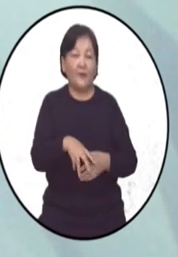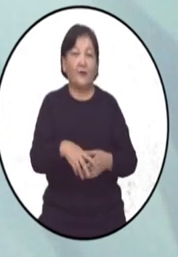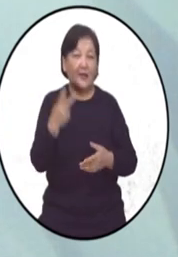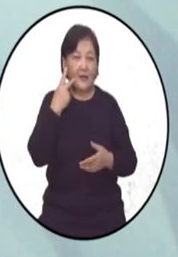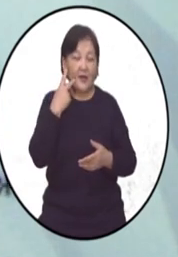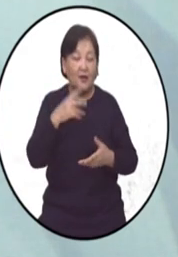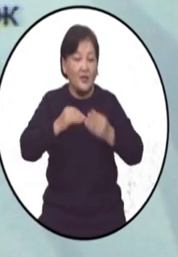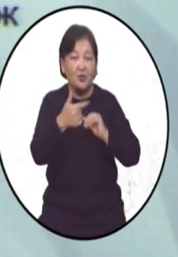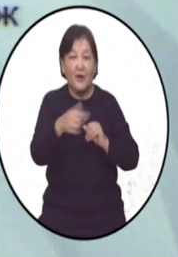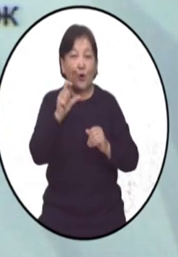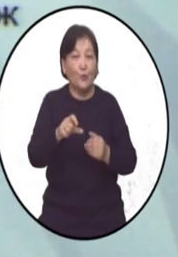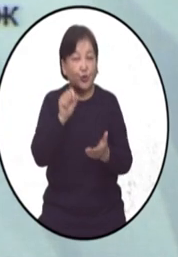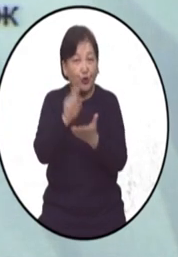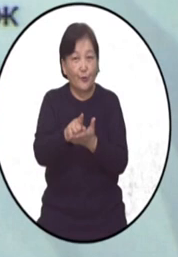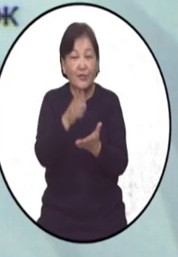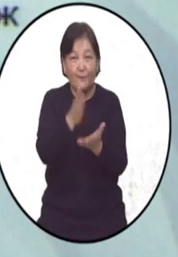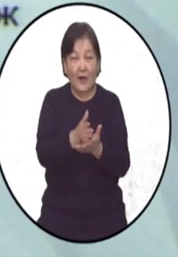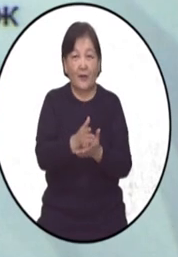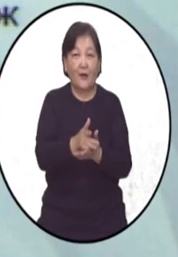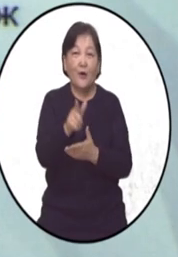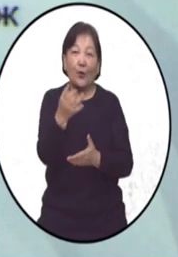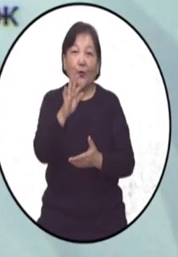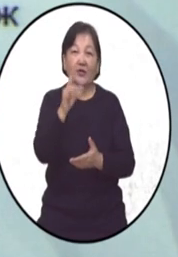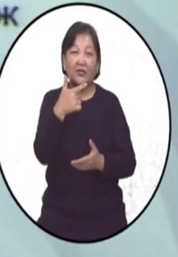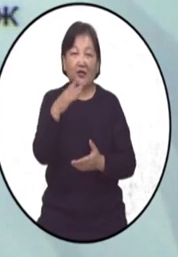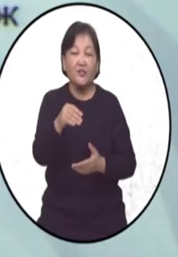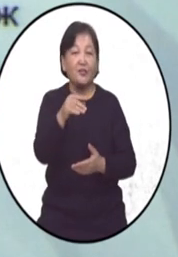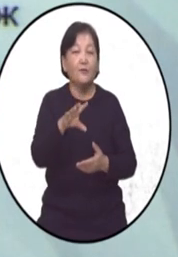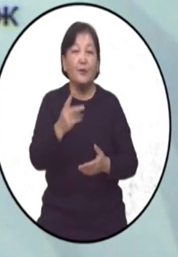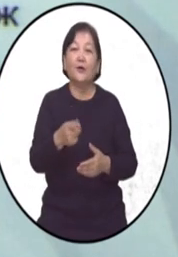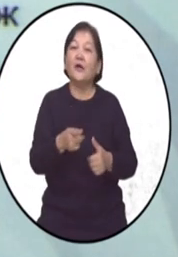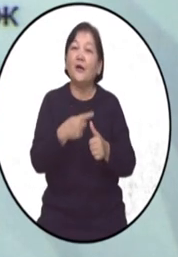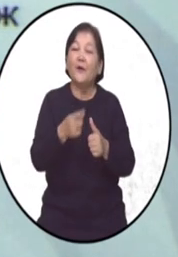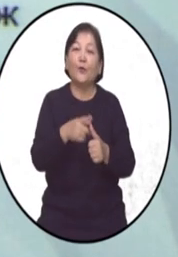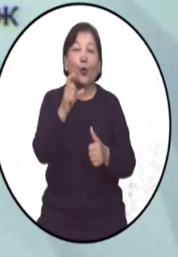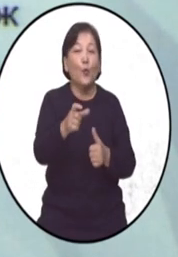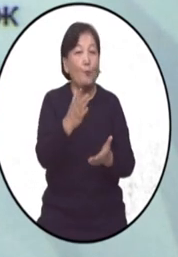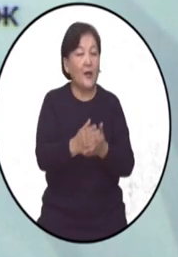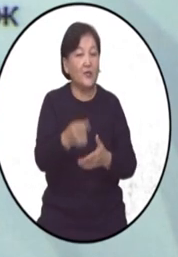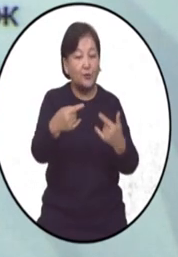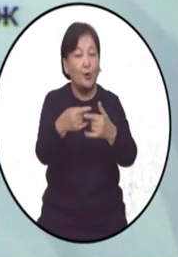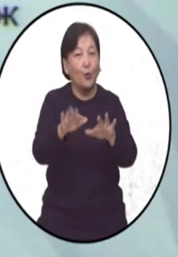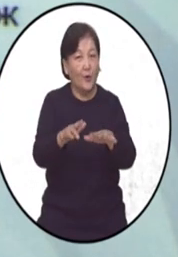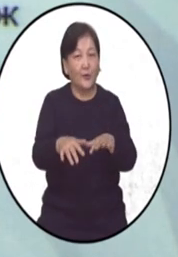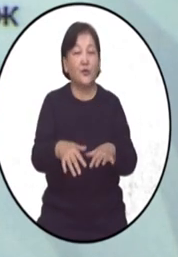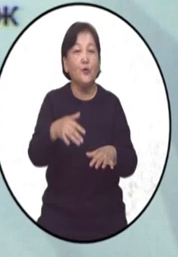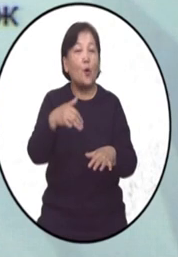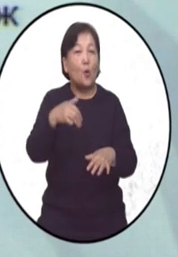байдаг. За гүйцэтгэгч нь бол хүн, эсвэл компьютер, робот зэрэг ухаалаг төхөөрөмж байж